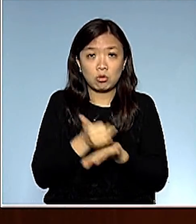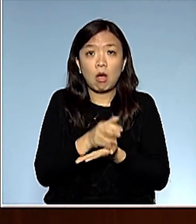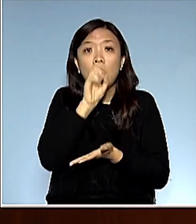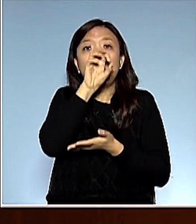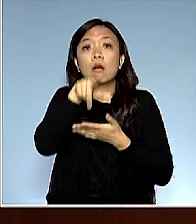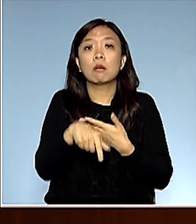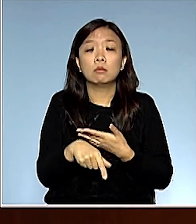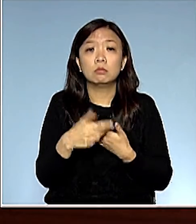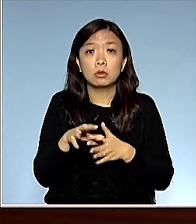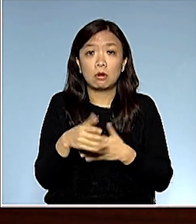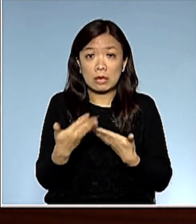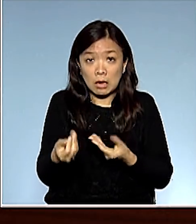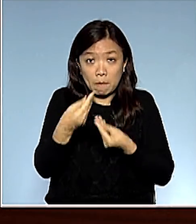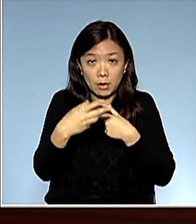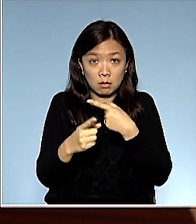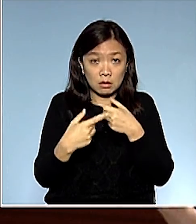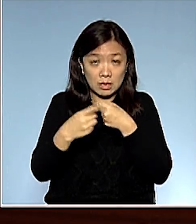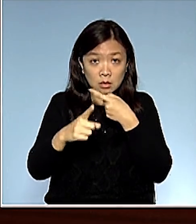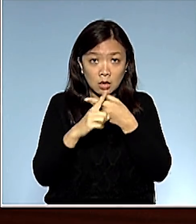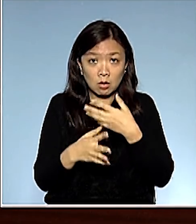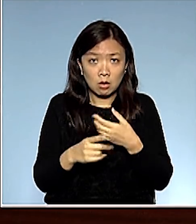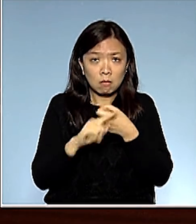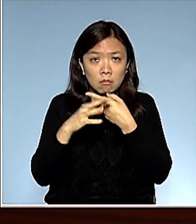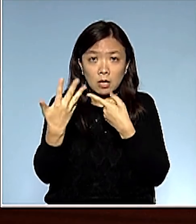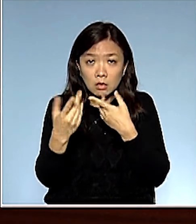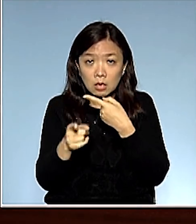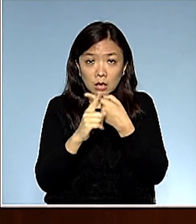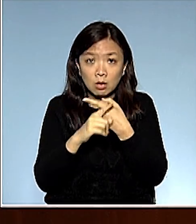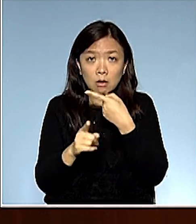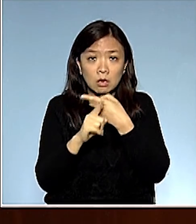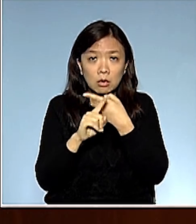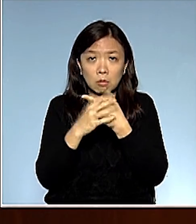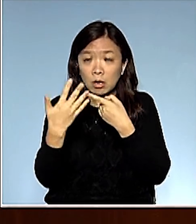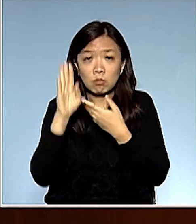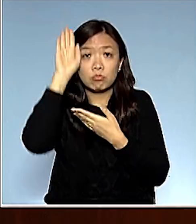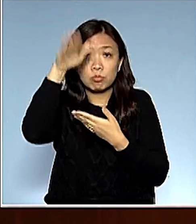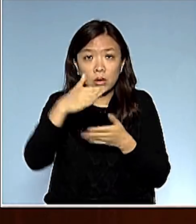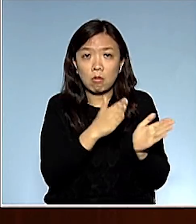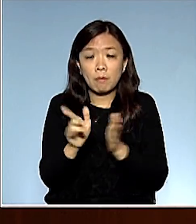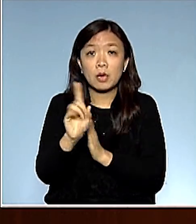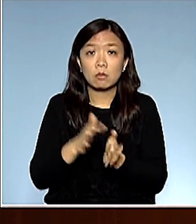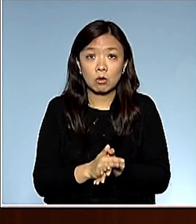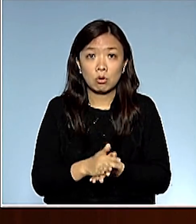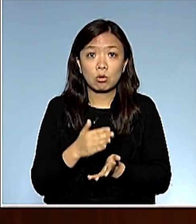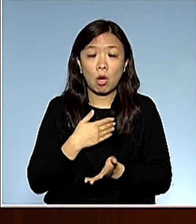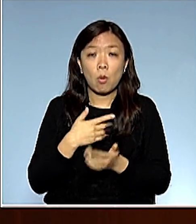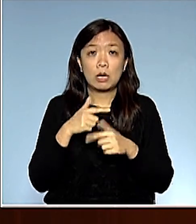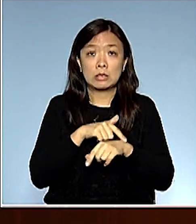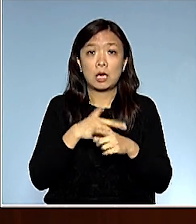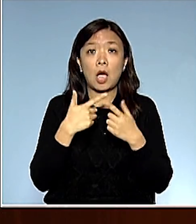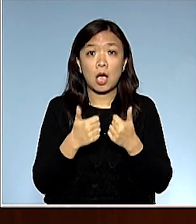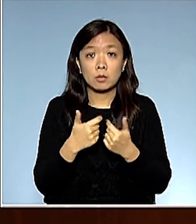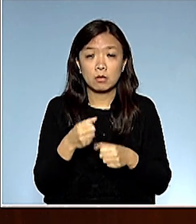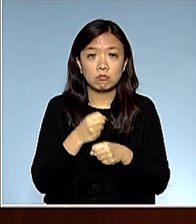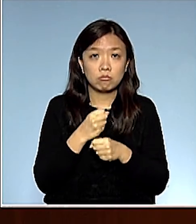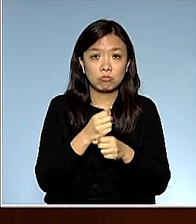次警告啦，咁究竟係幾多次警告？幾多次警告之後又點樣？你可唔可以解釋清楚咧？ 我會喺適當時間做適當的